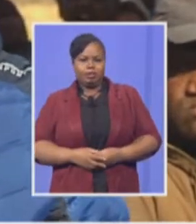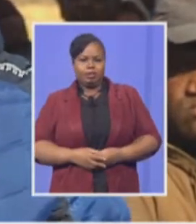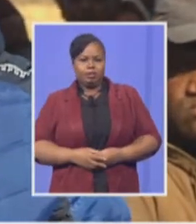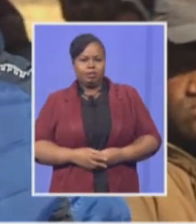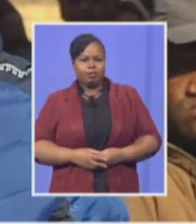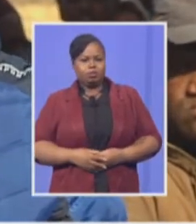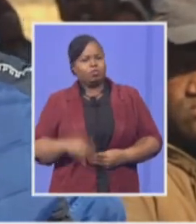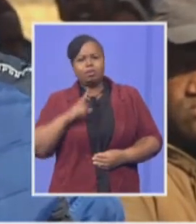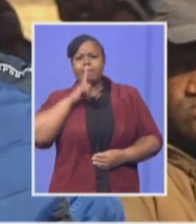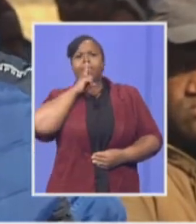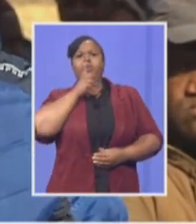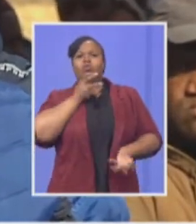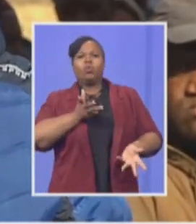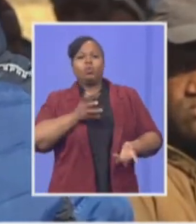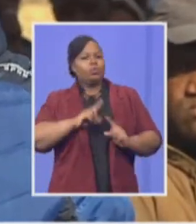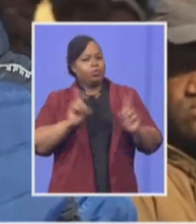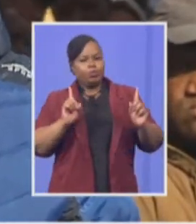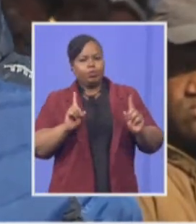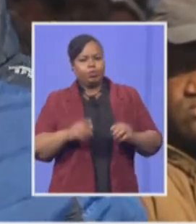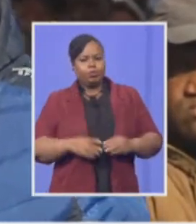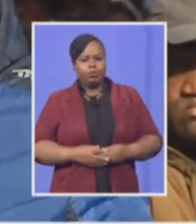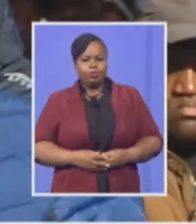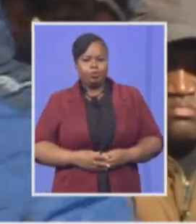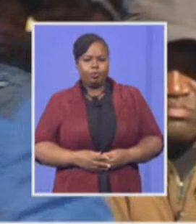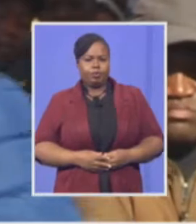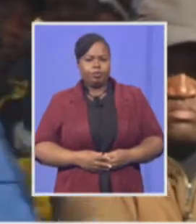makuyeke ukuthuleka kanje